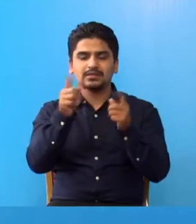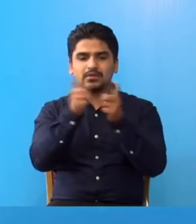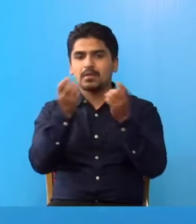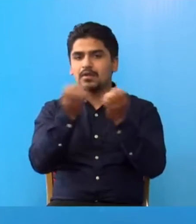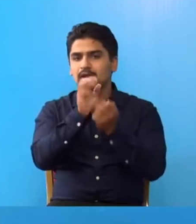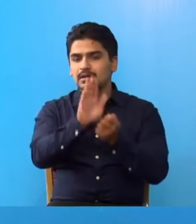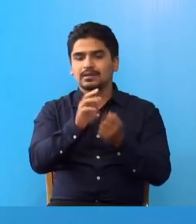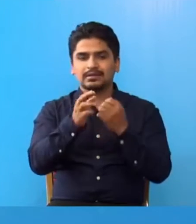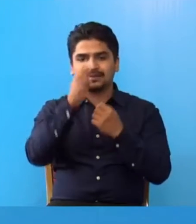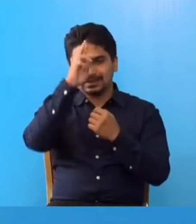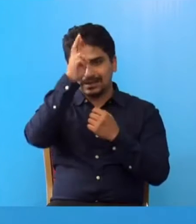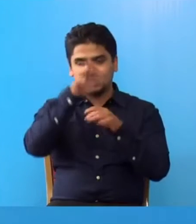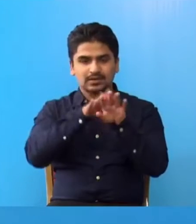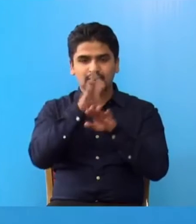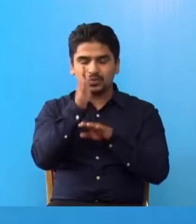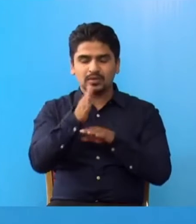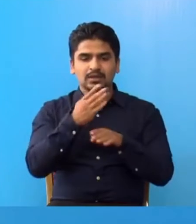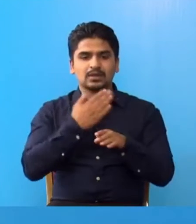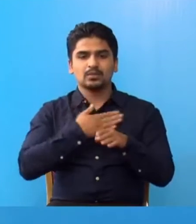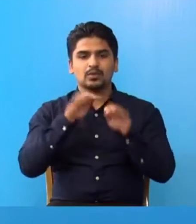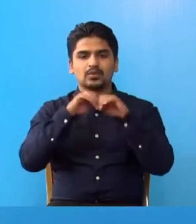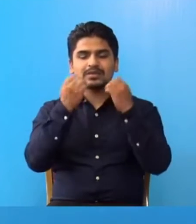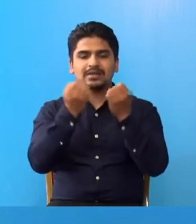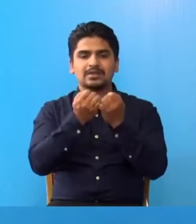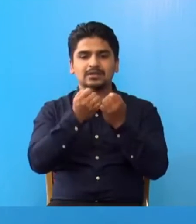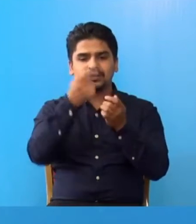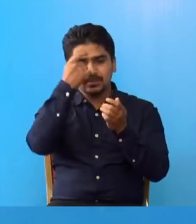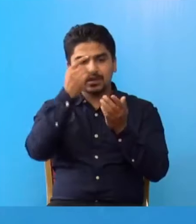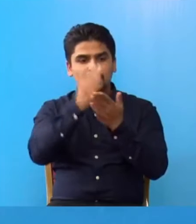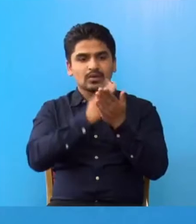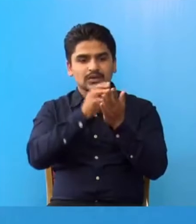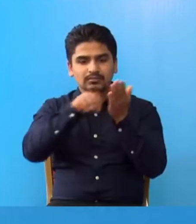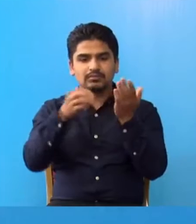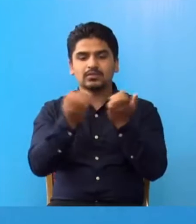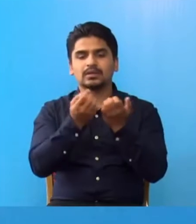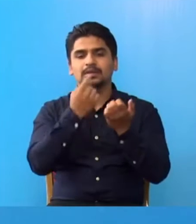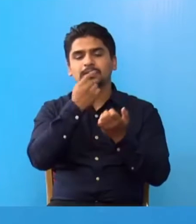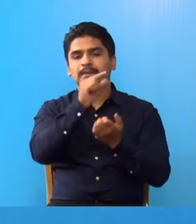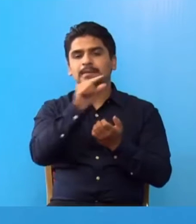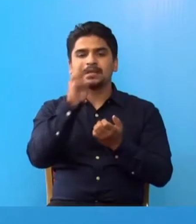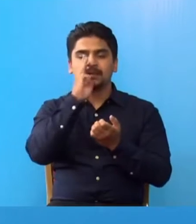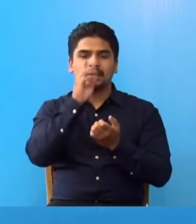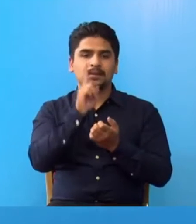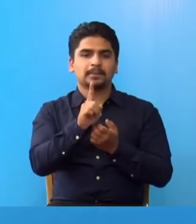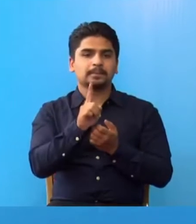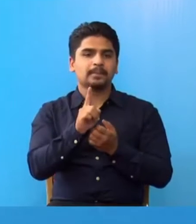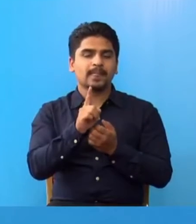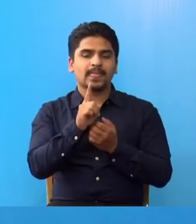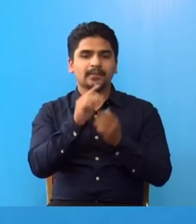छो है राज्य जी ओवले मनो सामाजिक शाष्टिक को समस्यालाय कुछने अड्रेसगरने करो है किसिम को